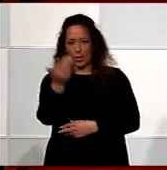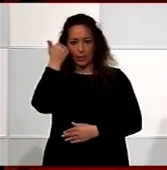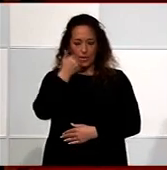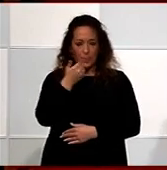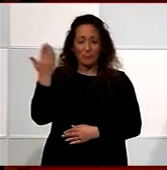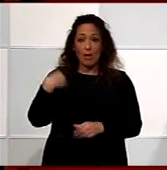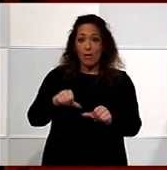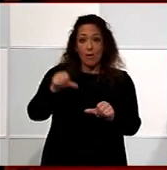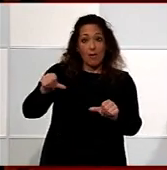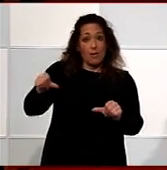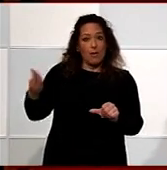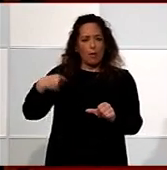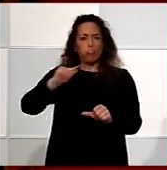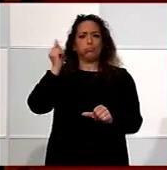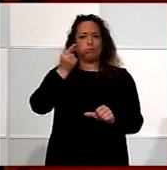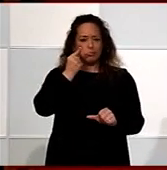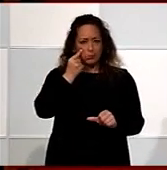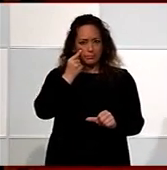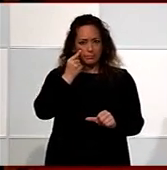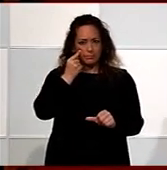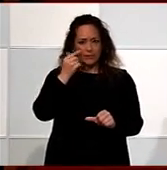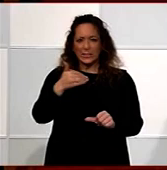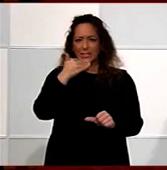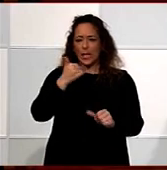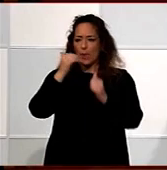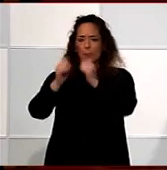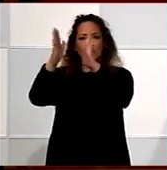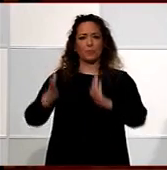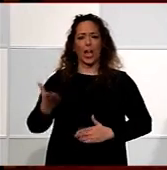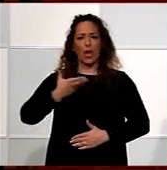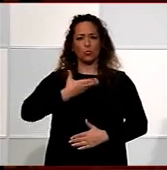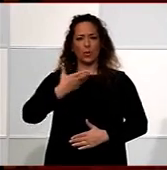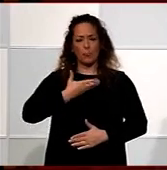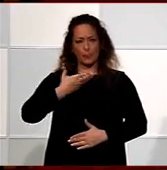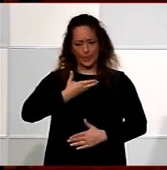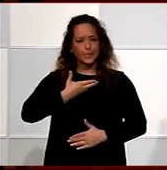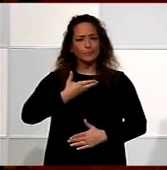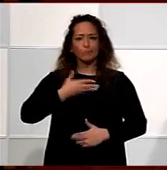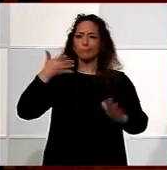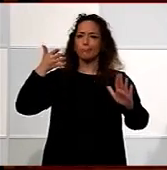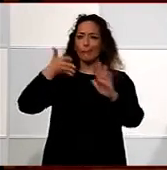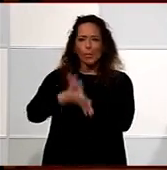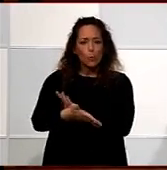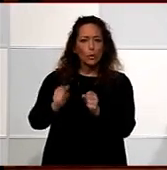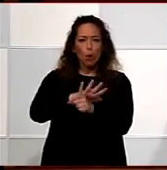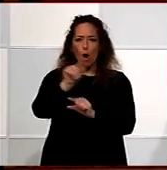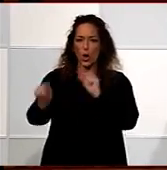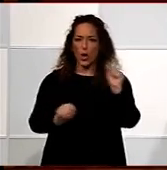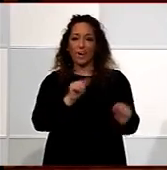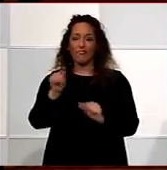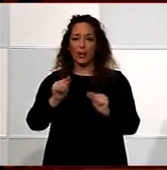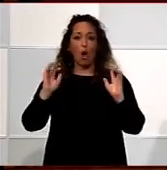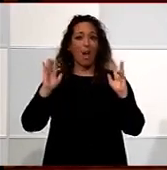saber que el vostre ajuntament, que aquest any, a causa de la pandèmia de la Covid, no es podria fer la tradicional